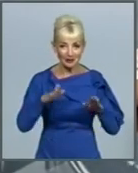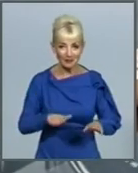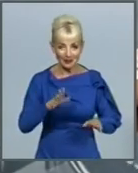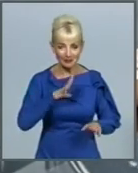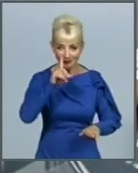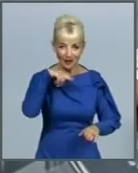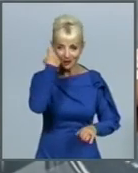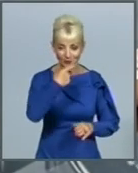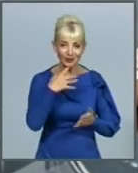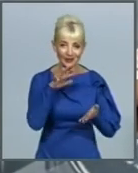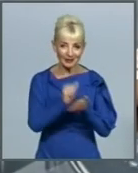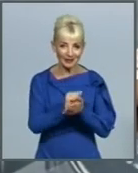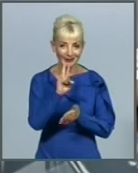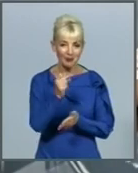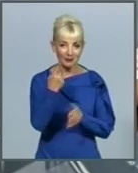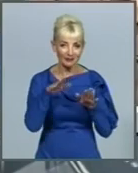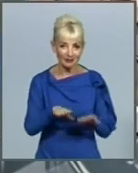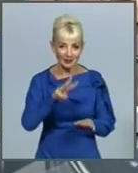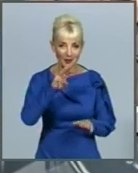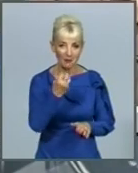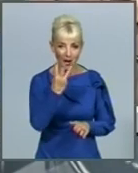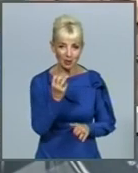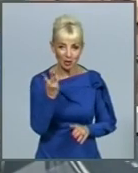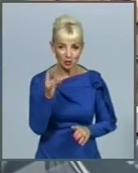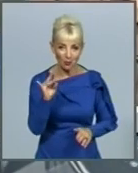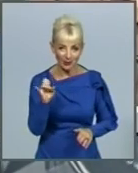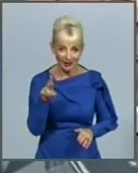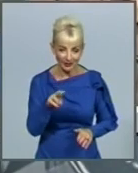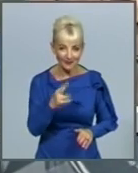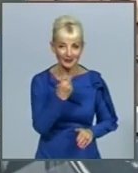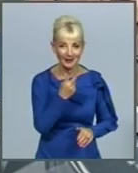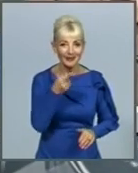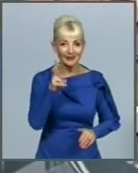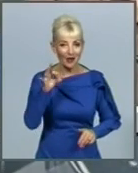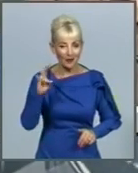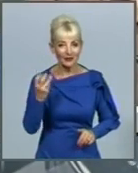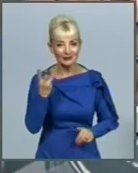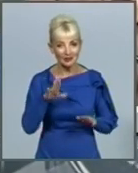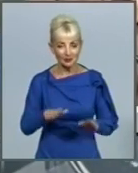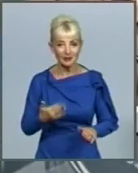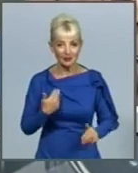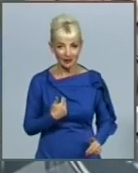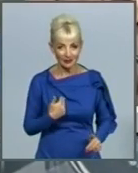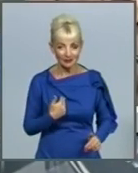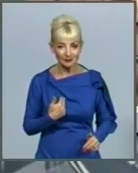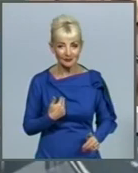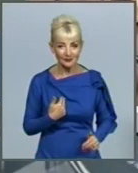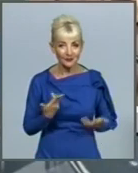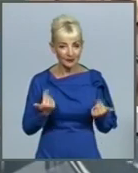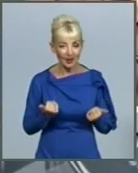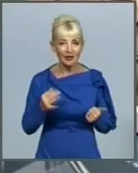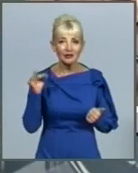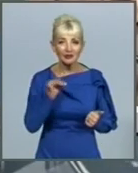личный, занят на первом месте Машей Школьной, на втором месте Викой Дьяковой, на третьем месте мной. Да,